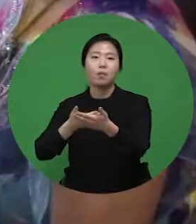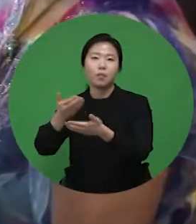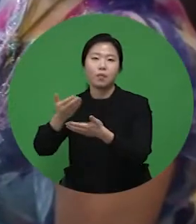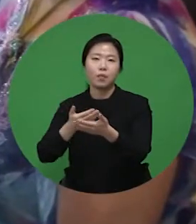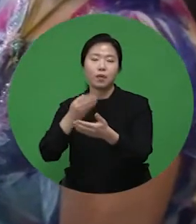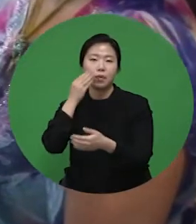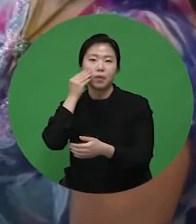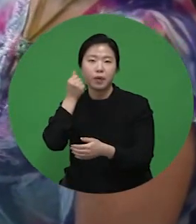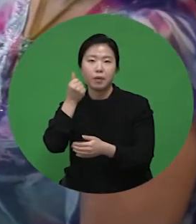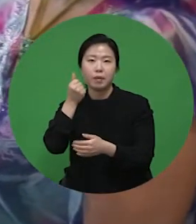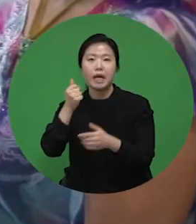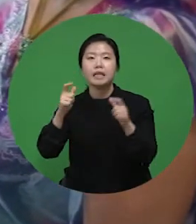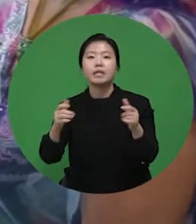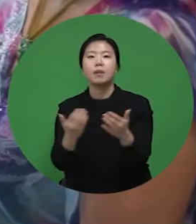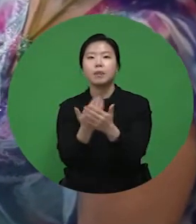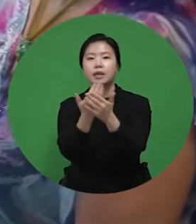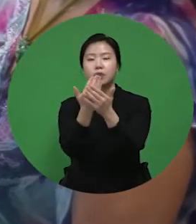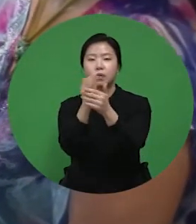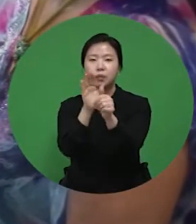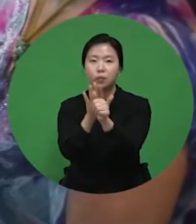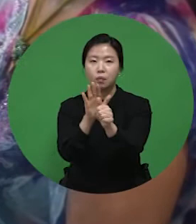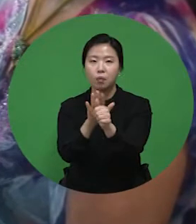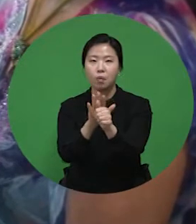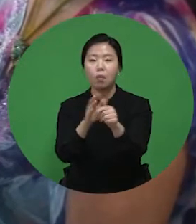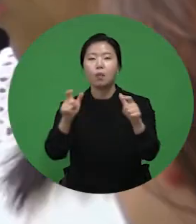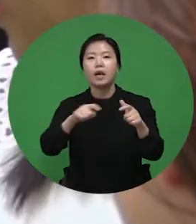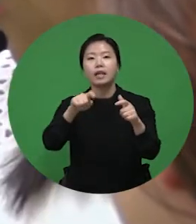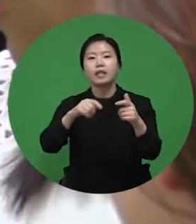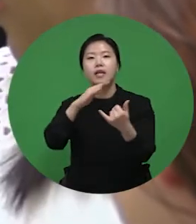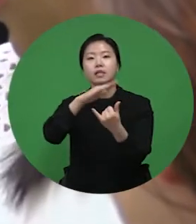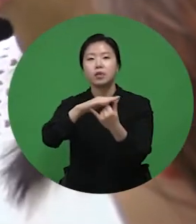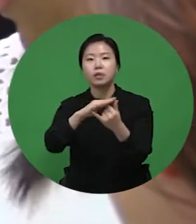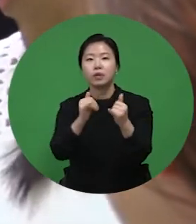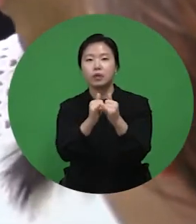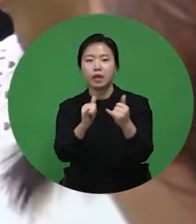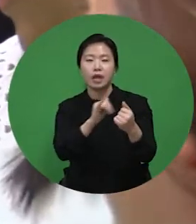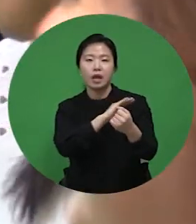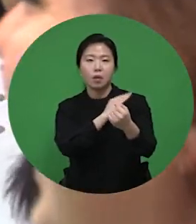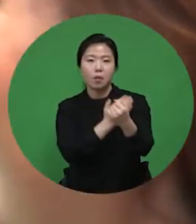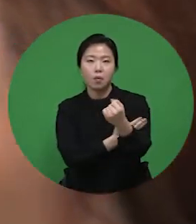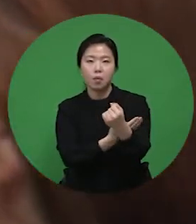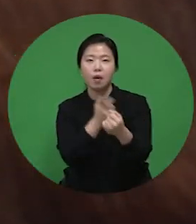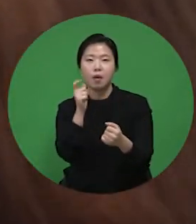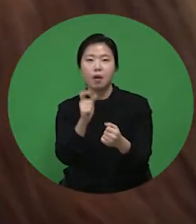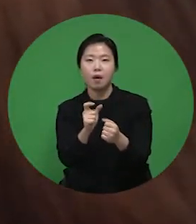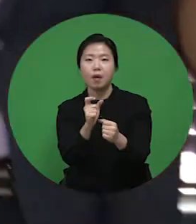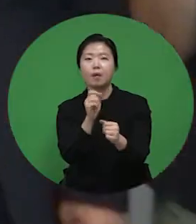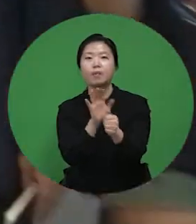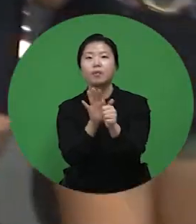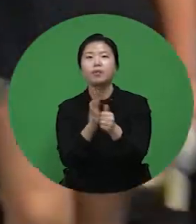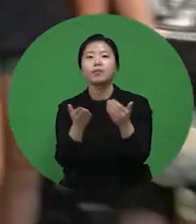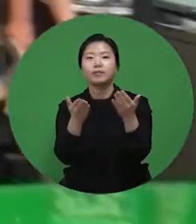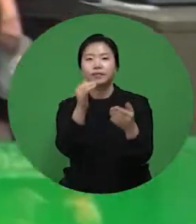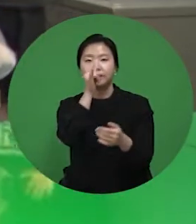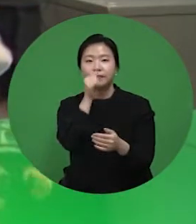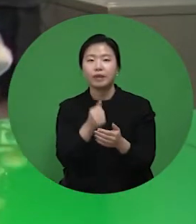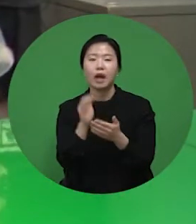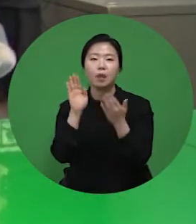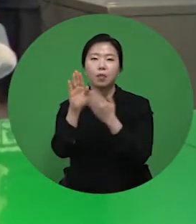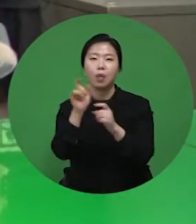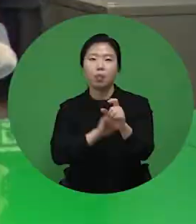등과 활발한 교류를 통해 지역 발전을 도모하고 관내 청소년들의 글로벌 역량 강화 등에